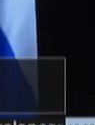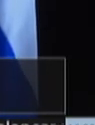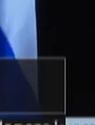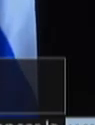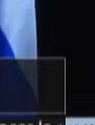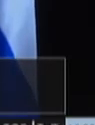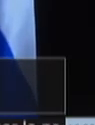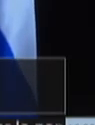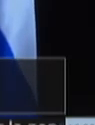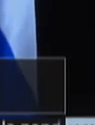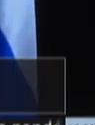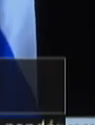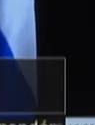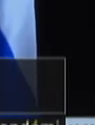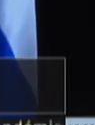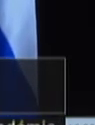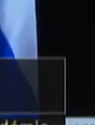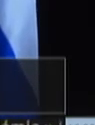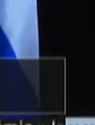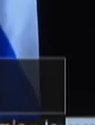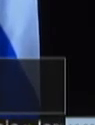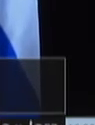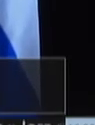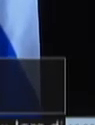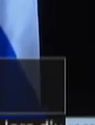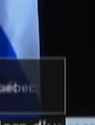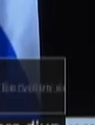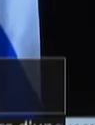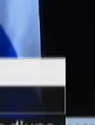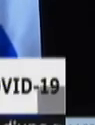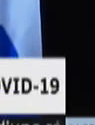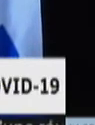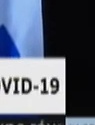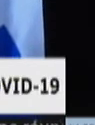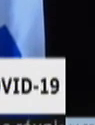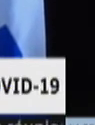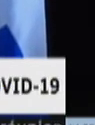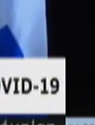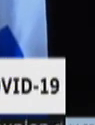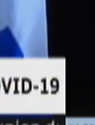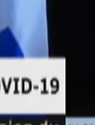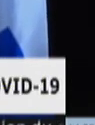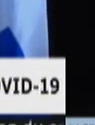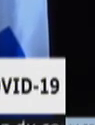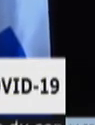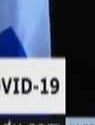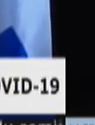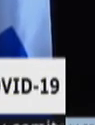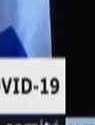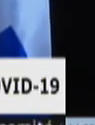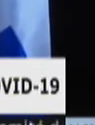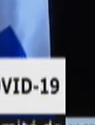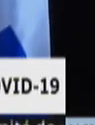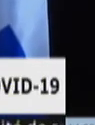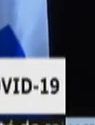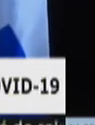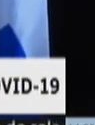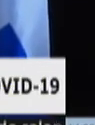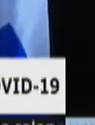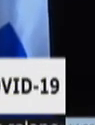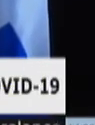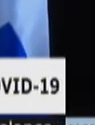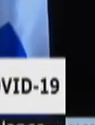un message très important aux propriétaires de bars, de terrasses commerciales, de plages, de